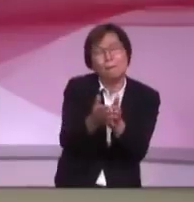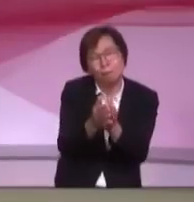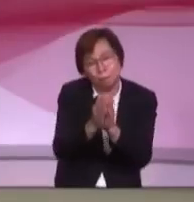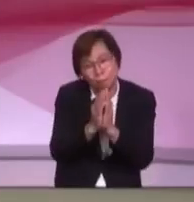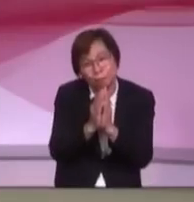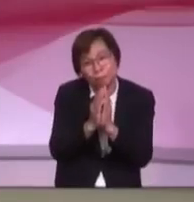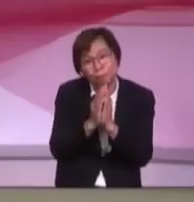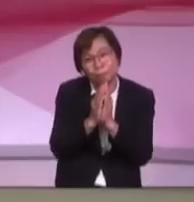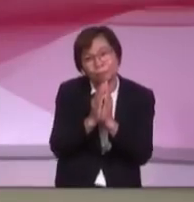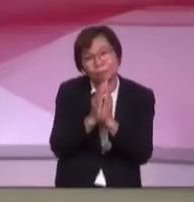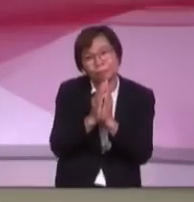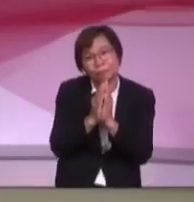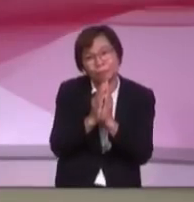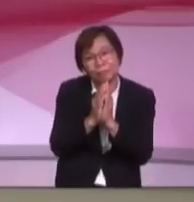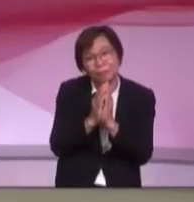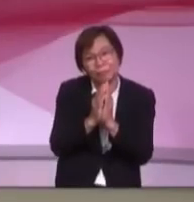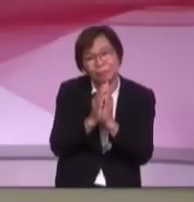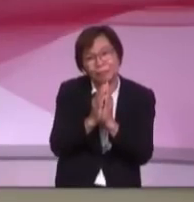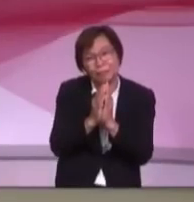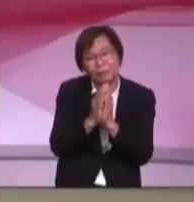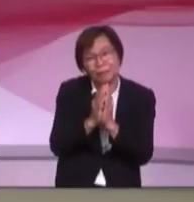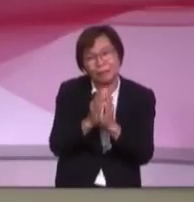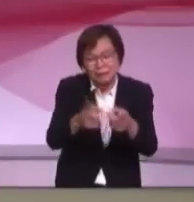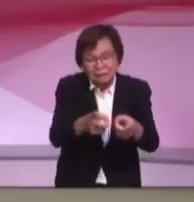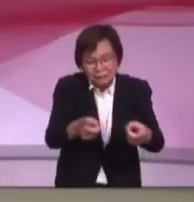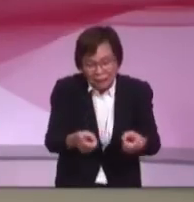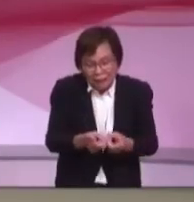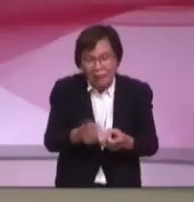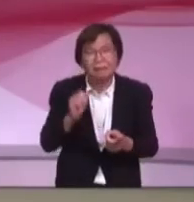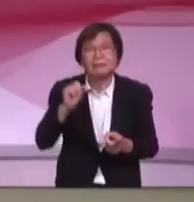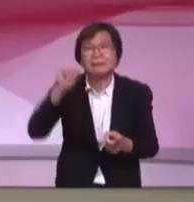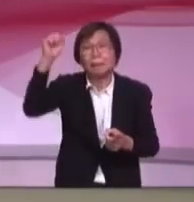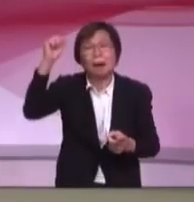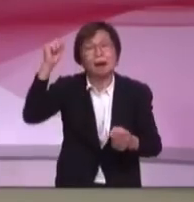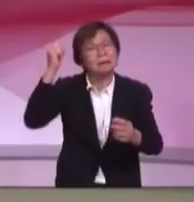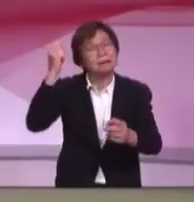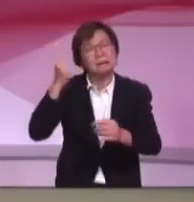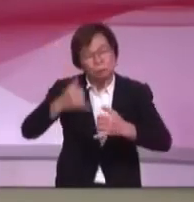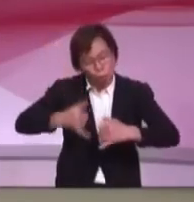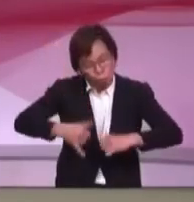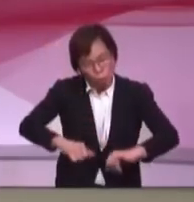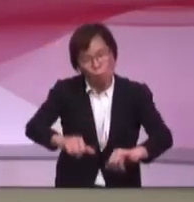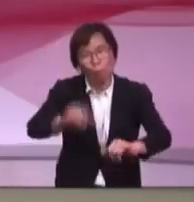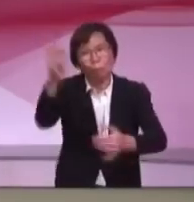agar sekatan daerah di Sabah dikekalkan lagi untuk tempoh 2 minggu.